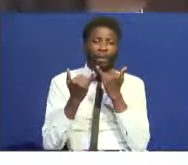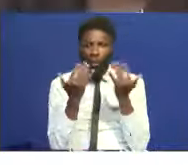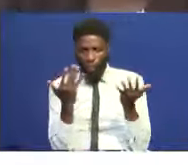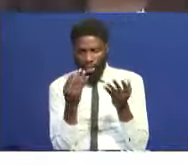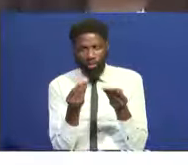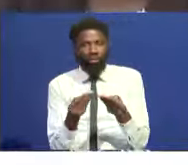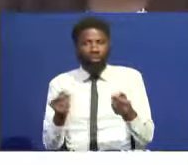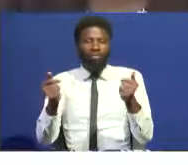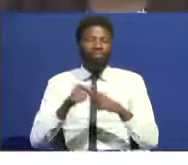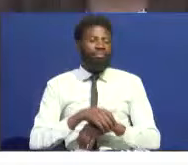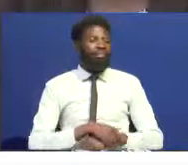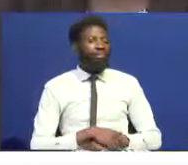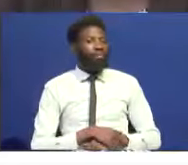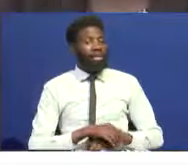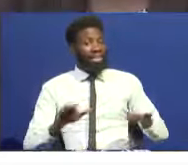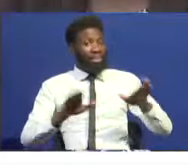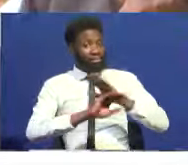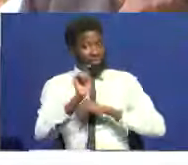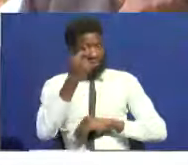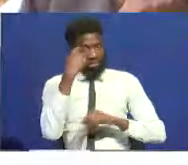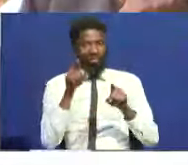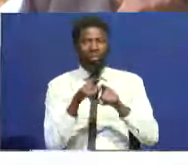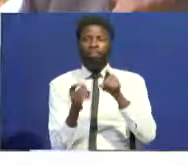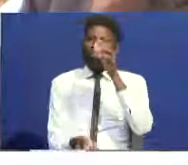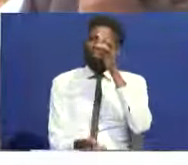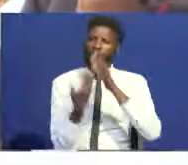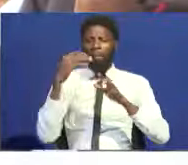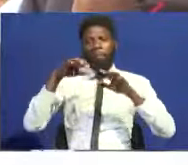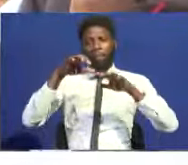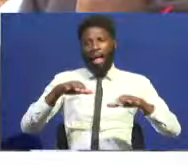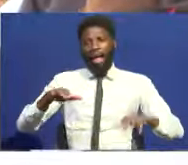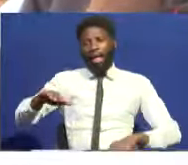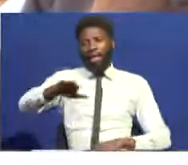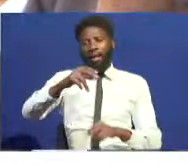a market in Matharu. Abdiaziz Hashim for Sunday Express.